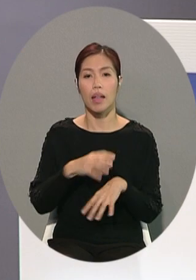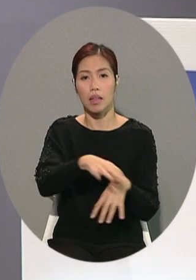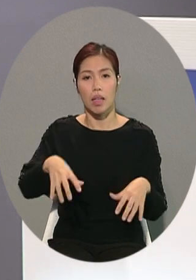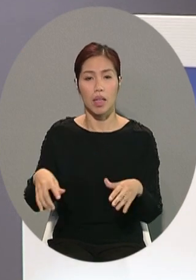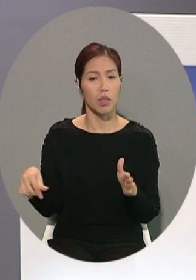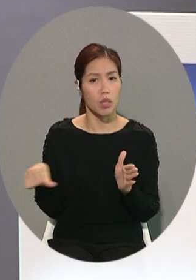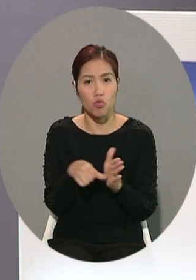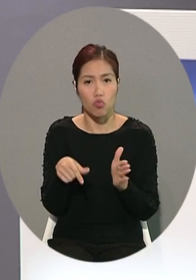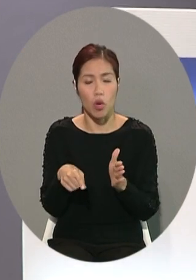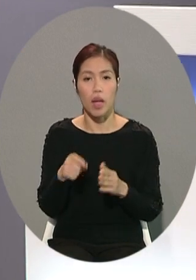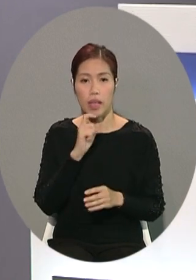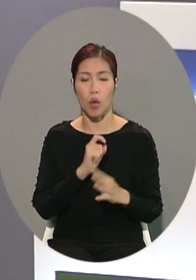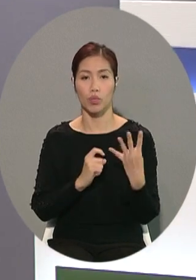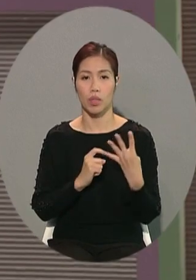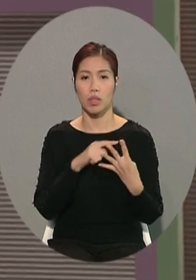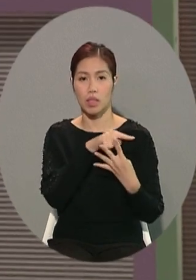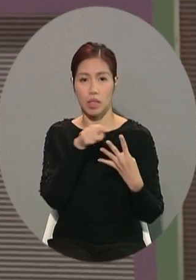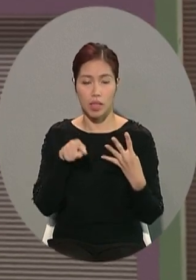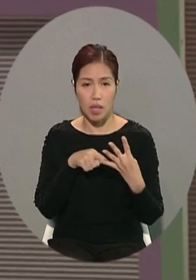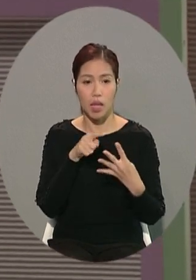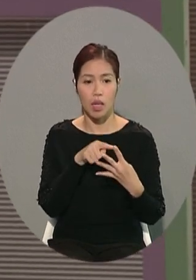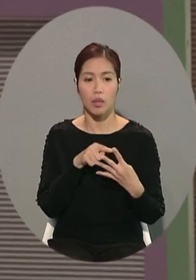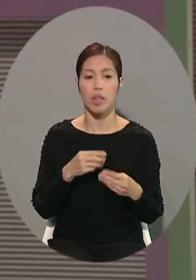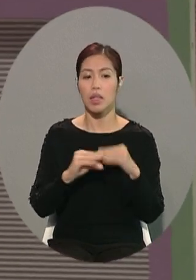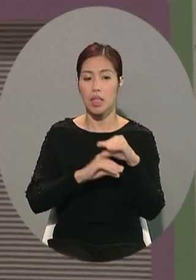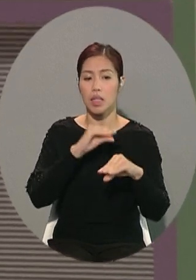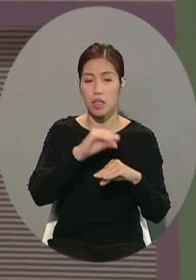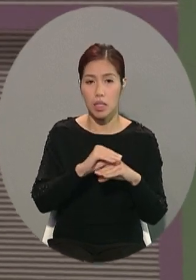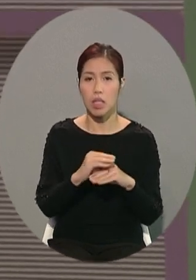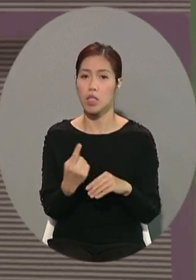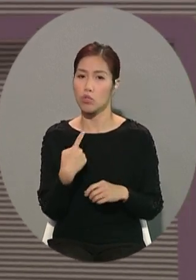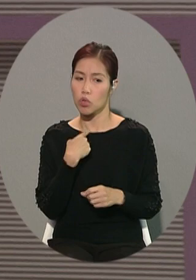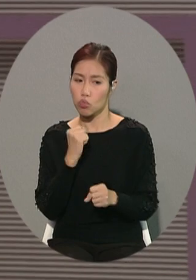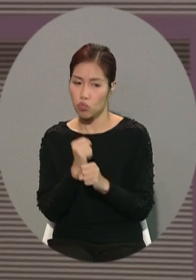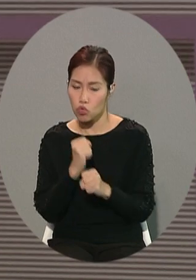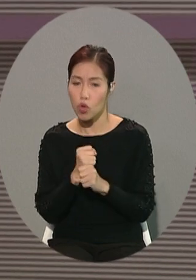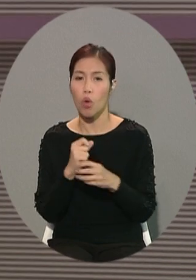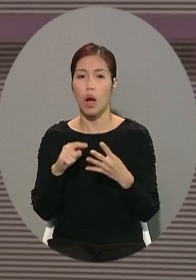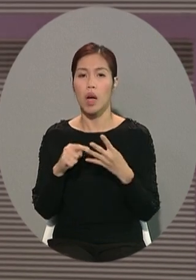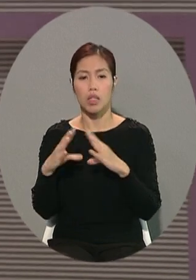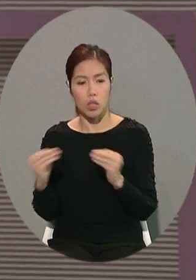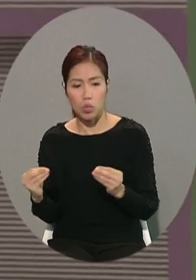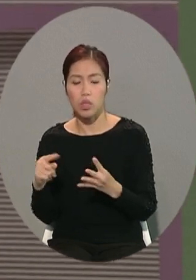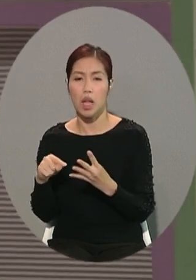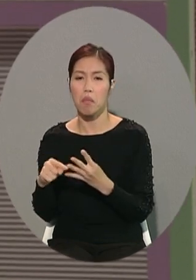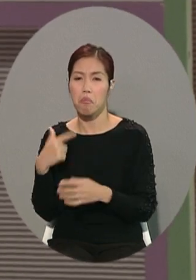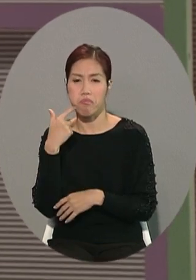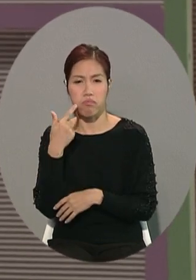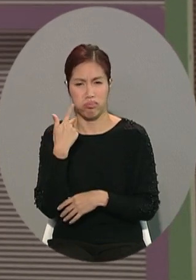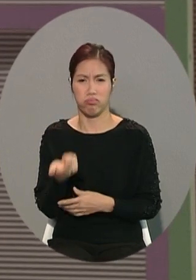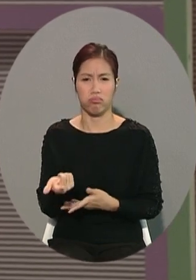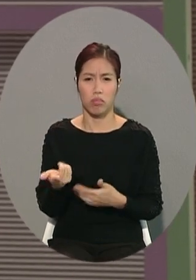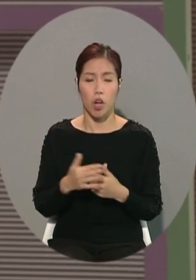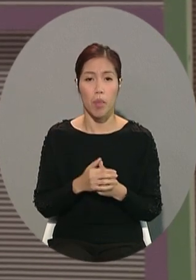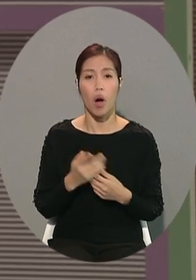上有4項地區之最，分別係最有建設性、最要做、最應該消失同最離譜嘅。候